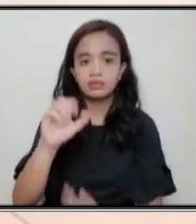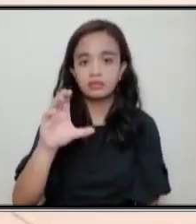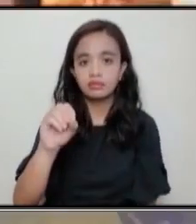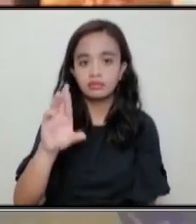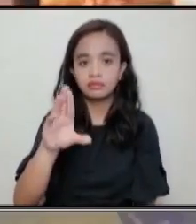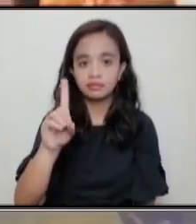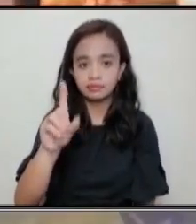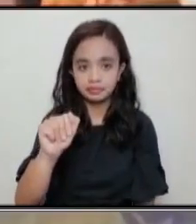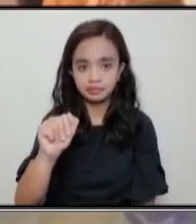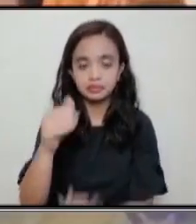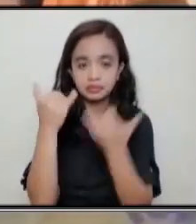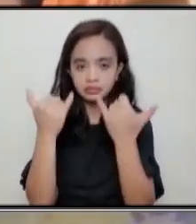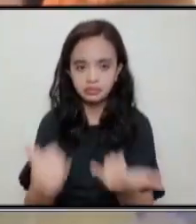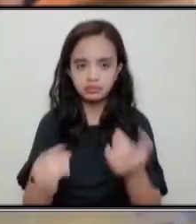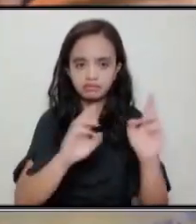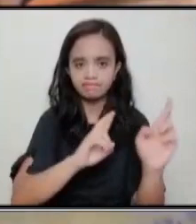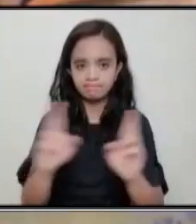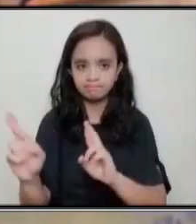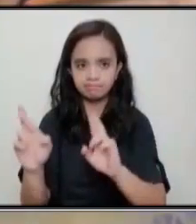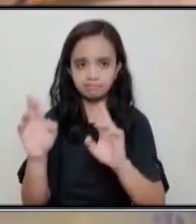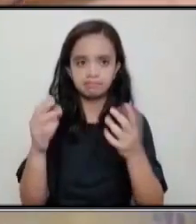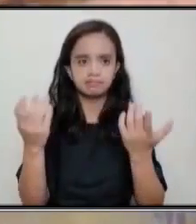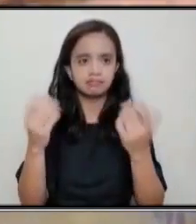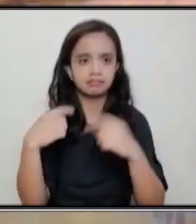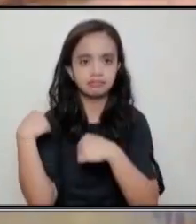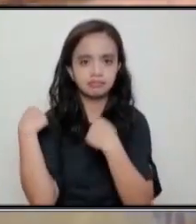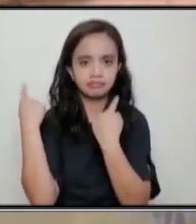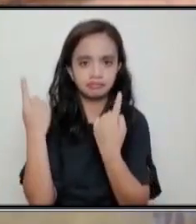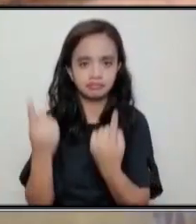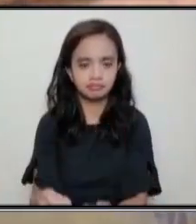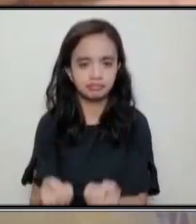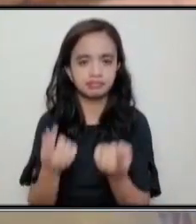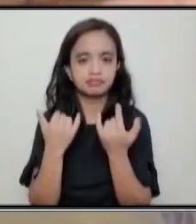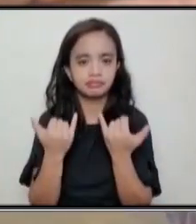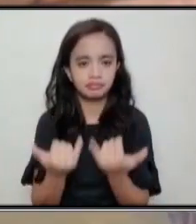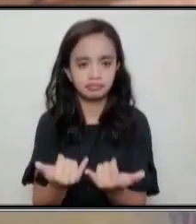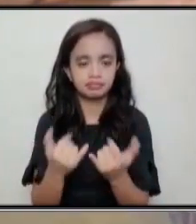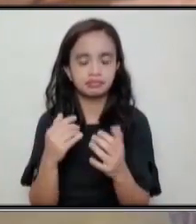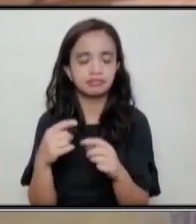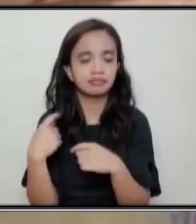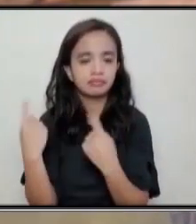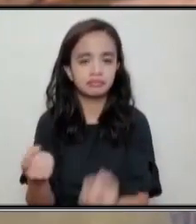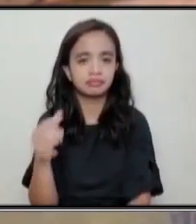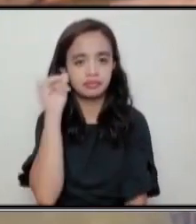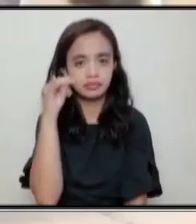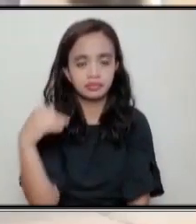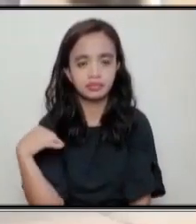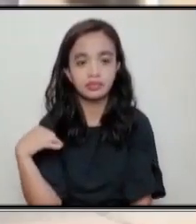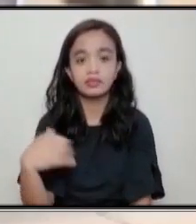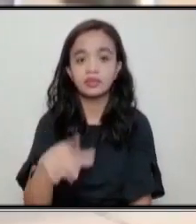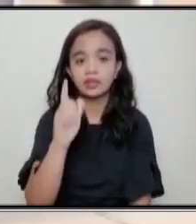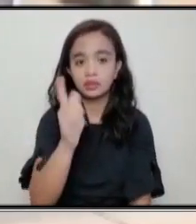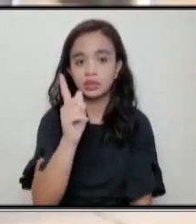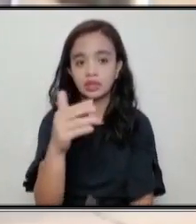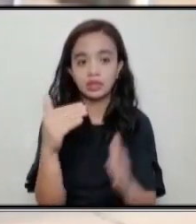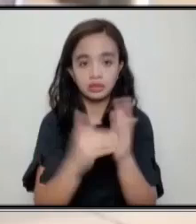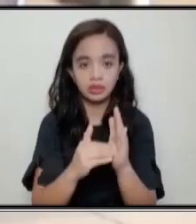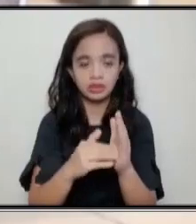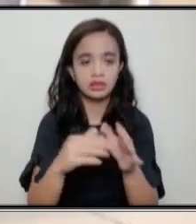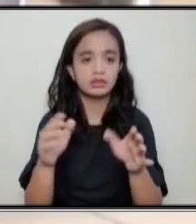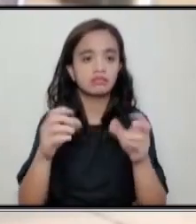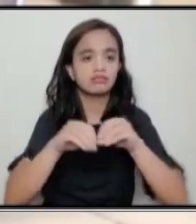naka-heightened alert na ang mga pulis simula kahapon. Nasa 52,000 pulis naman ang ipakakalat sa iba't ibang lugar sa